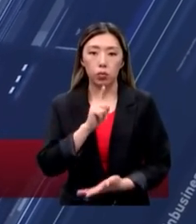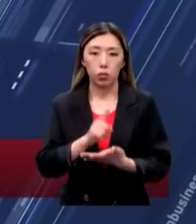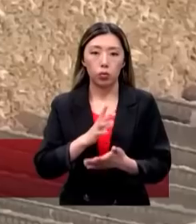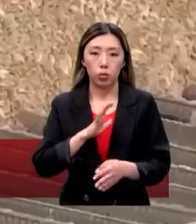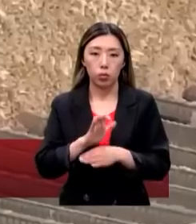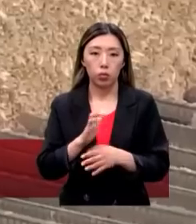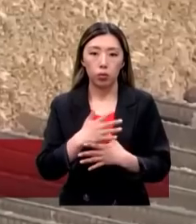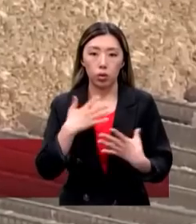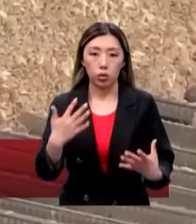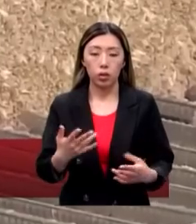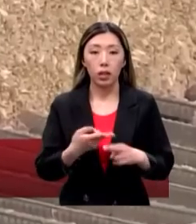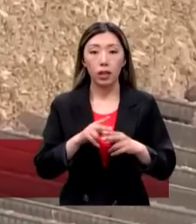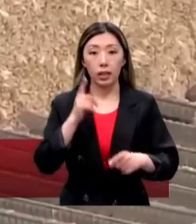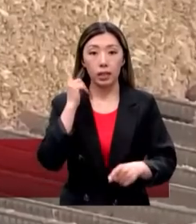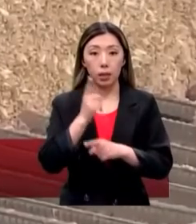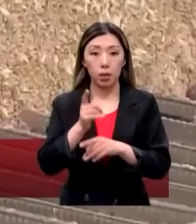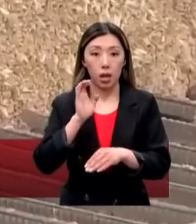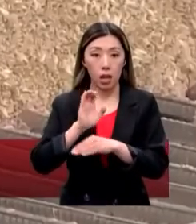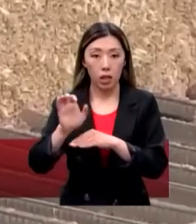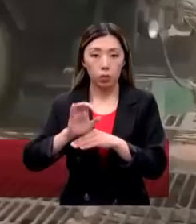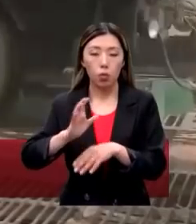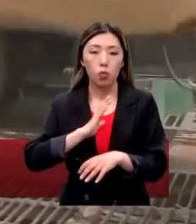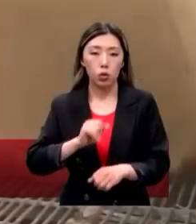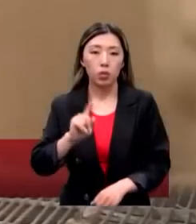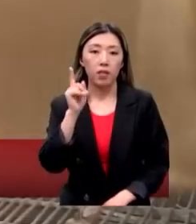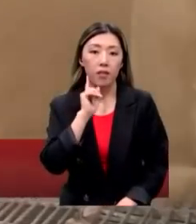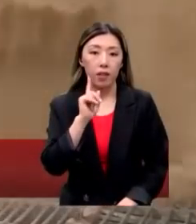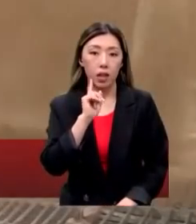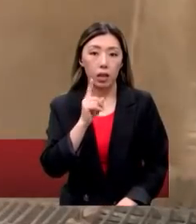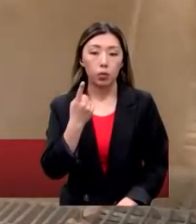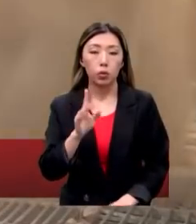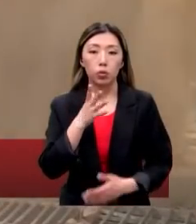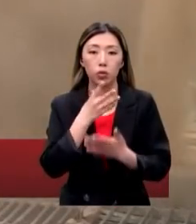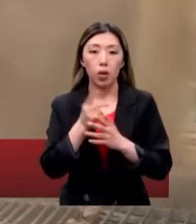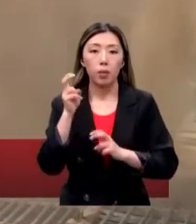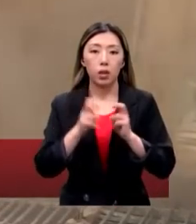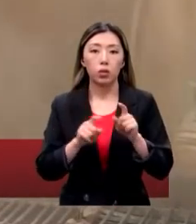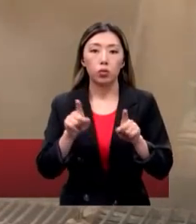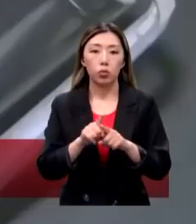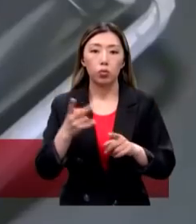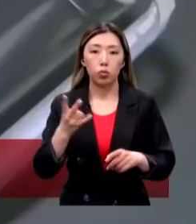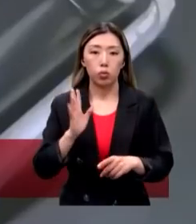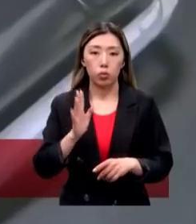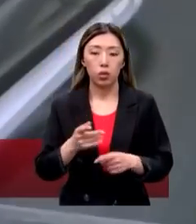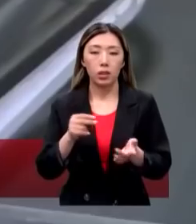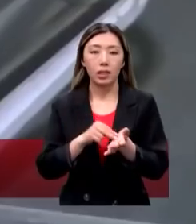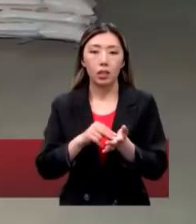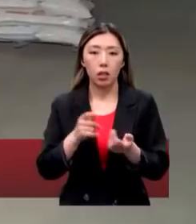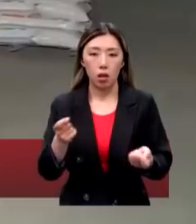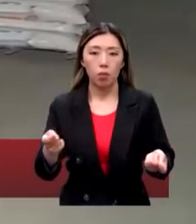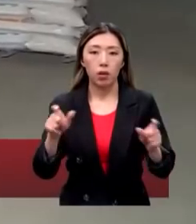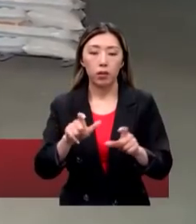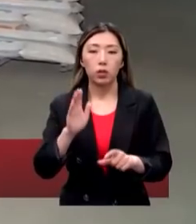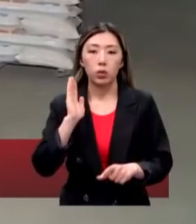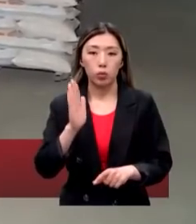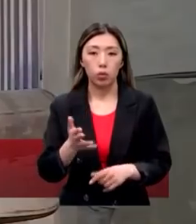внутреннему спросу. Запрет экспорта тоже лишь временная мера. В противном случае производителям все равно придется повысить себестоимость своей продукции.